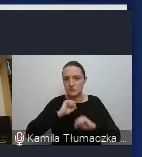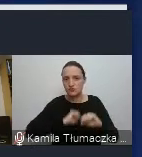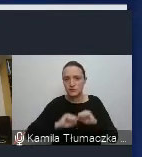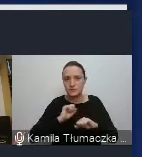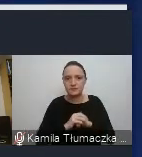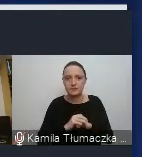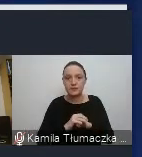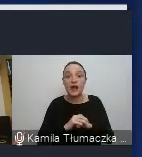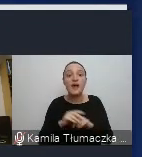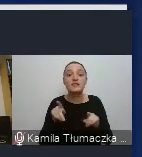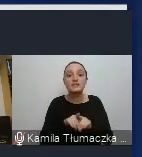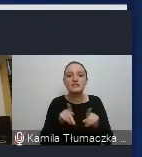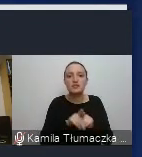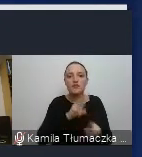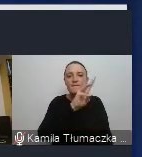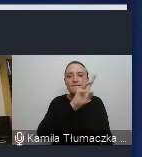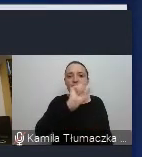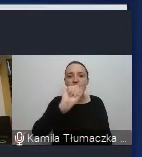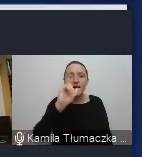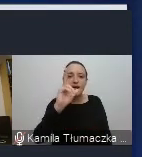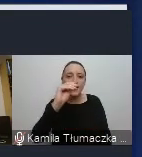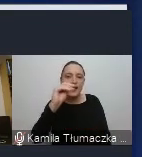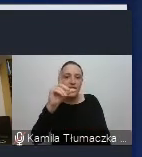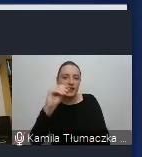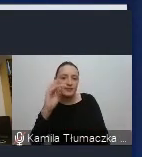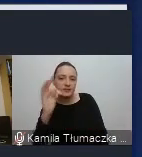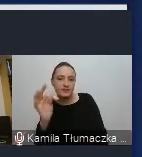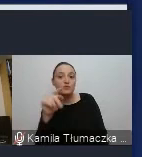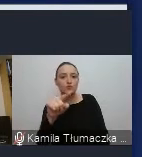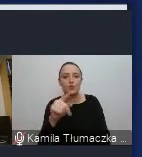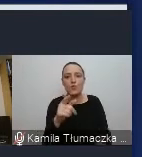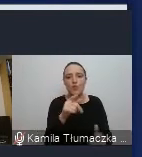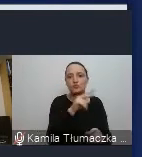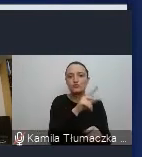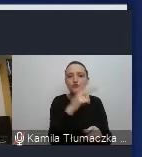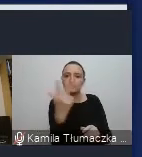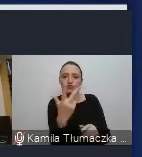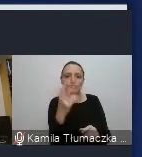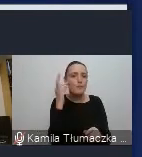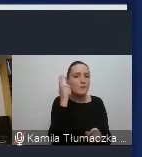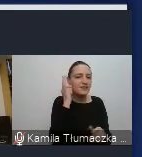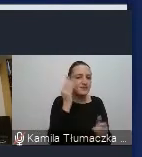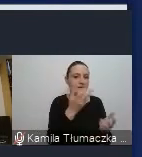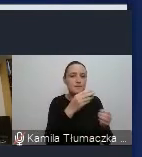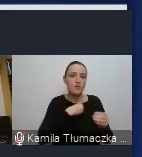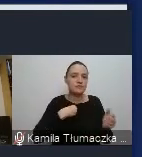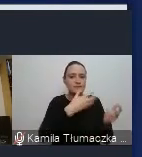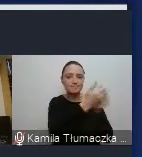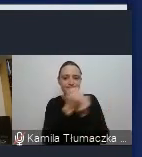tego moim odkryciem jest Wakelet, sprowadzony tutaj do Polski przez te trzy panie, sprowadzony, może to